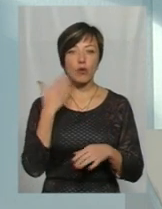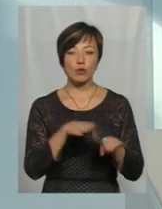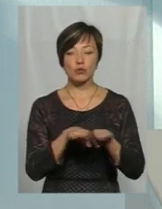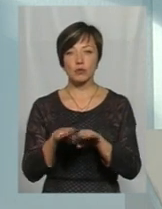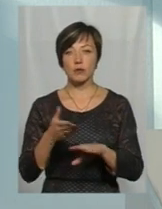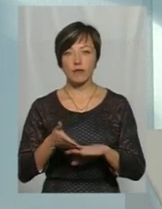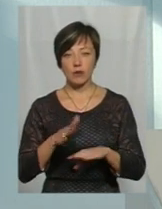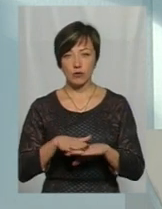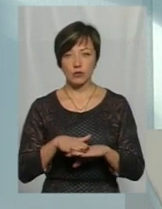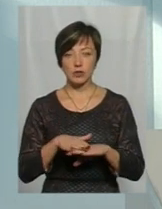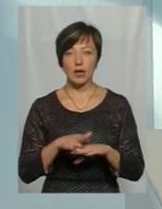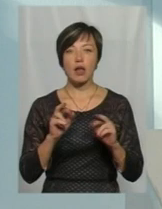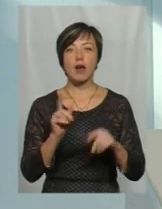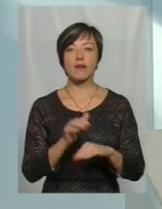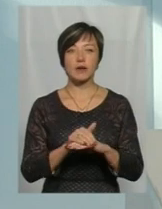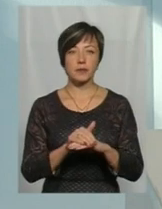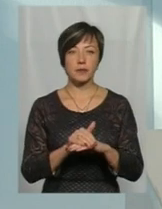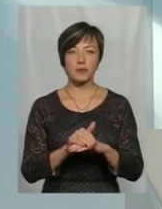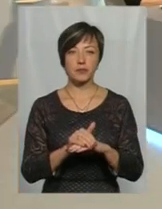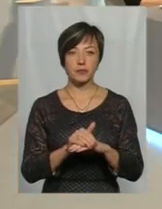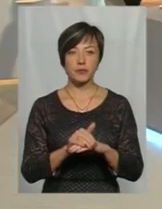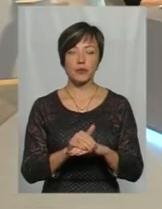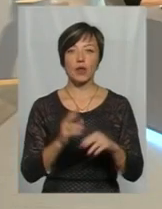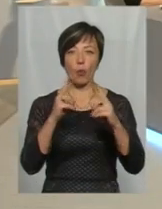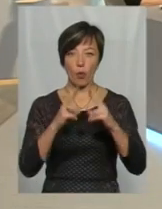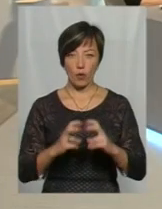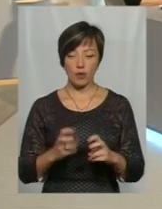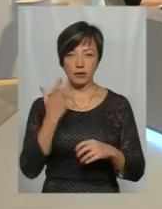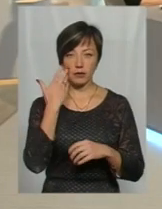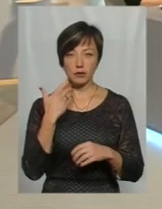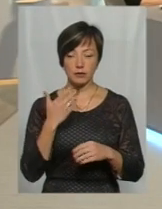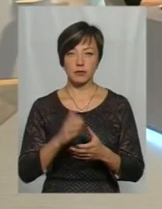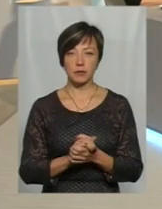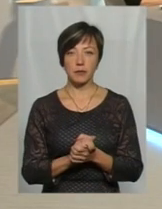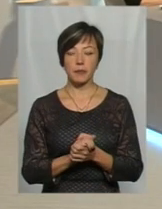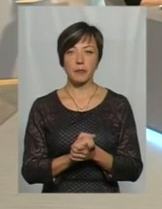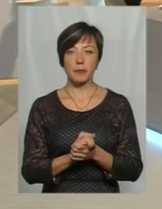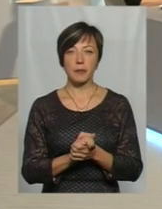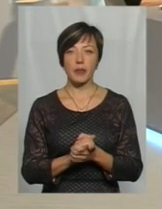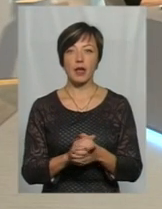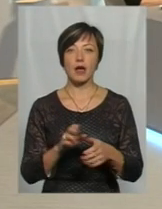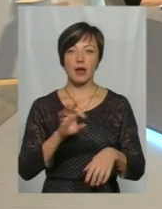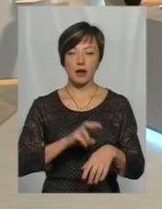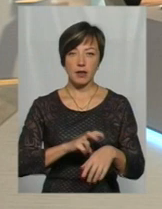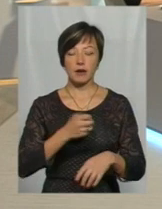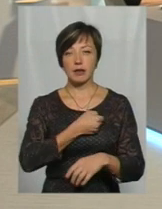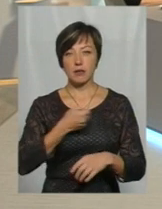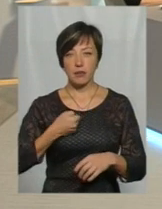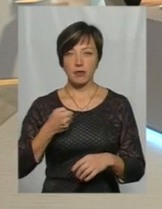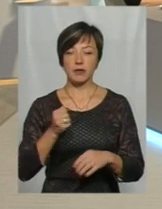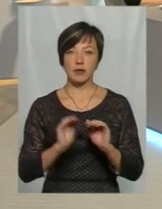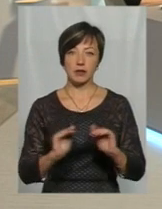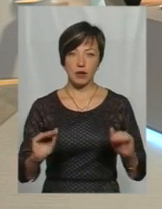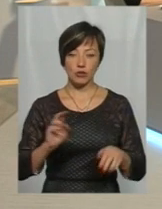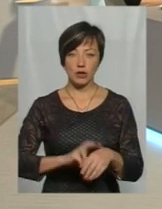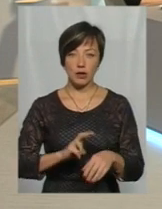ступінню важкості були. А як же їх виявили? При огляді. При огляді інфекціоніста, терапевтів,